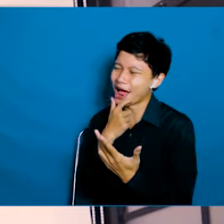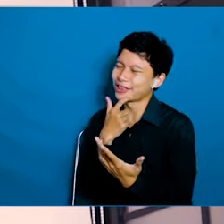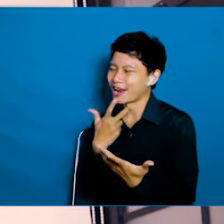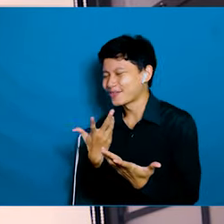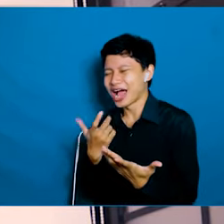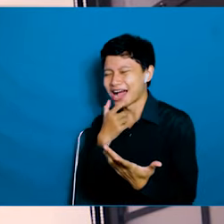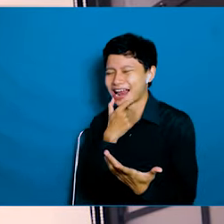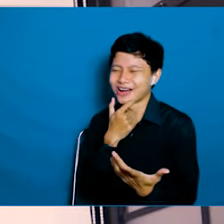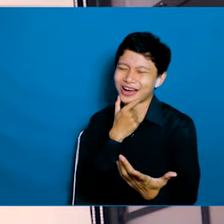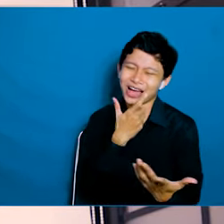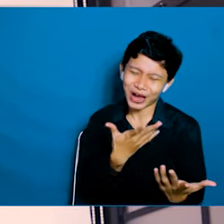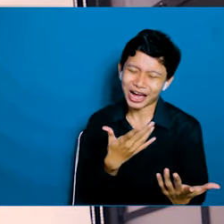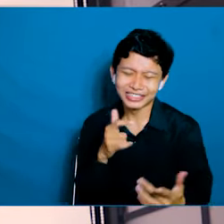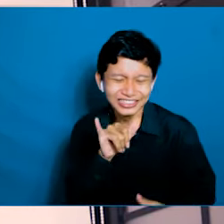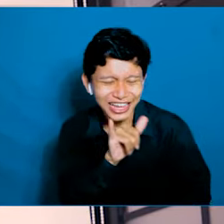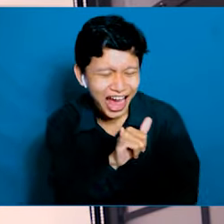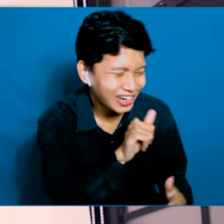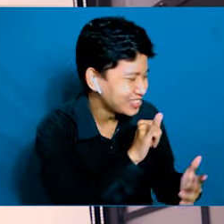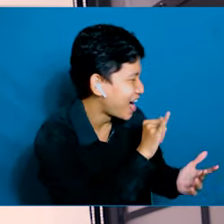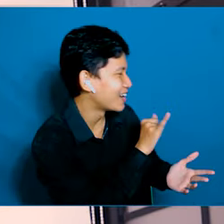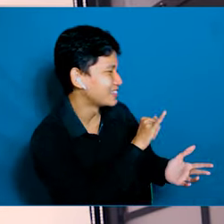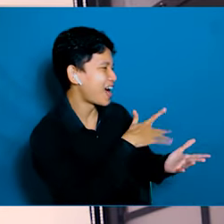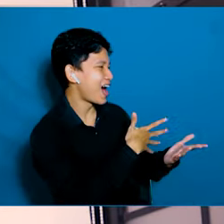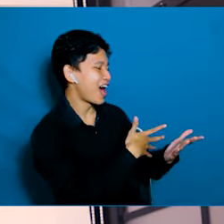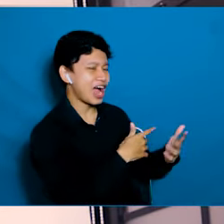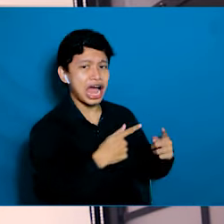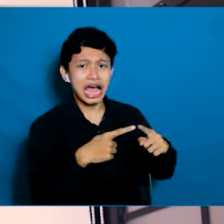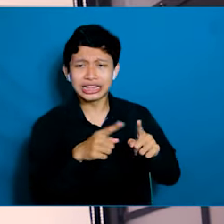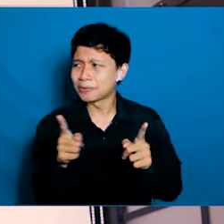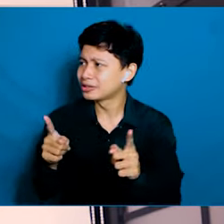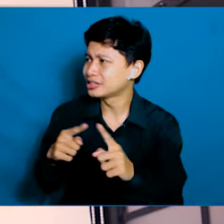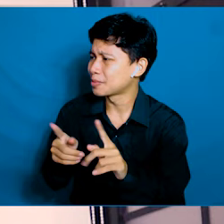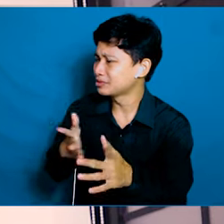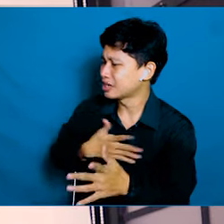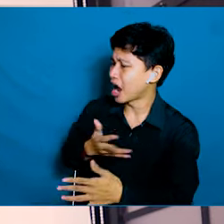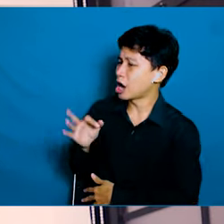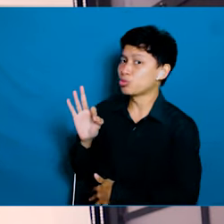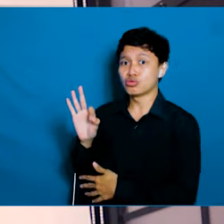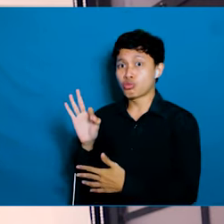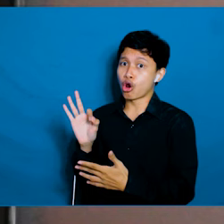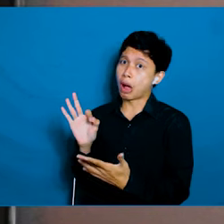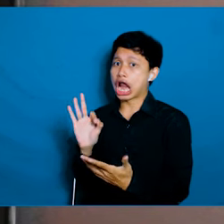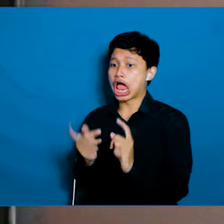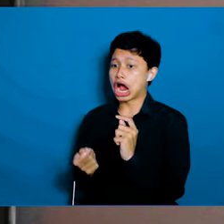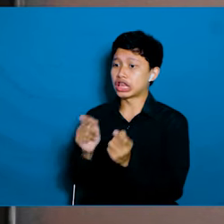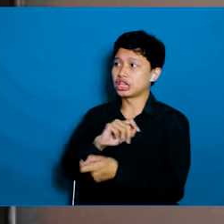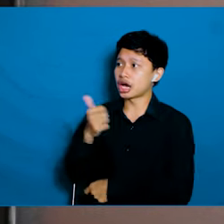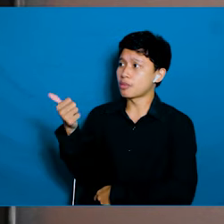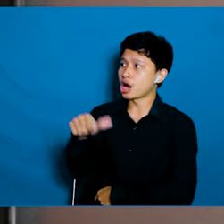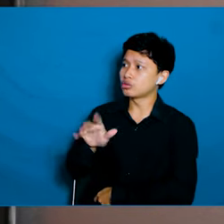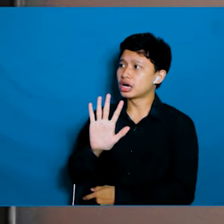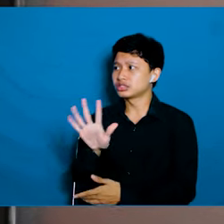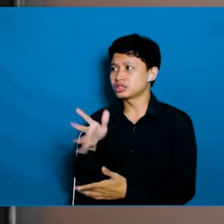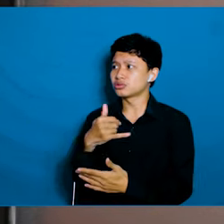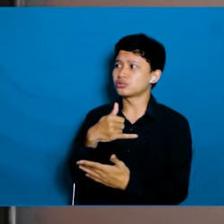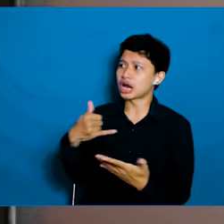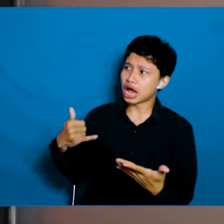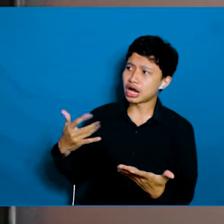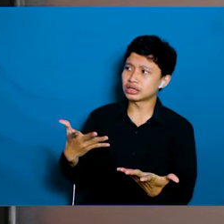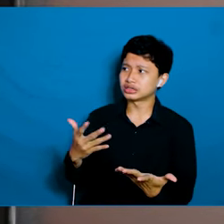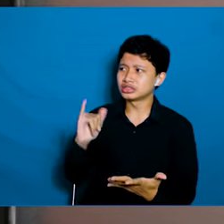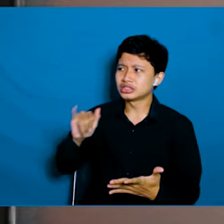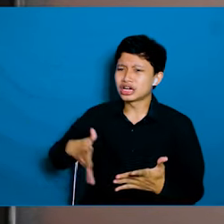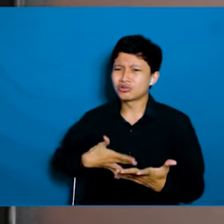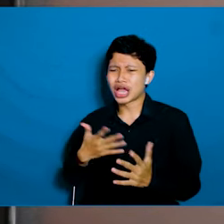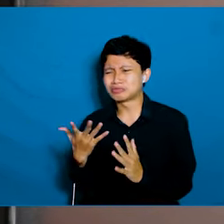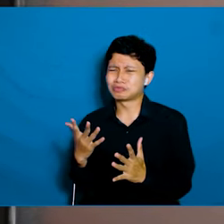pensiunnya. Pengen pensiun. Makanya tapi kan belum ada yang bisa menggantikan itu. Makanya ya gimana ya, gitu. Artinya menjadi